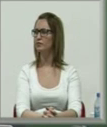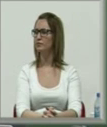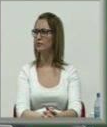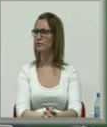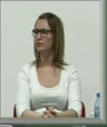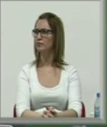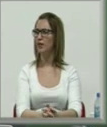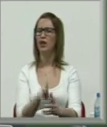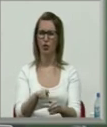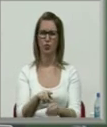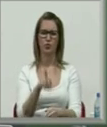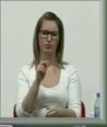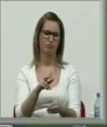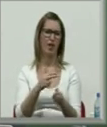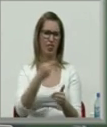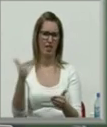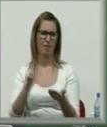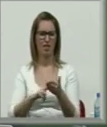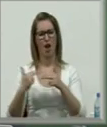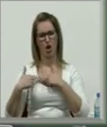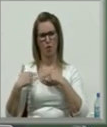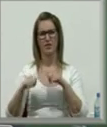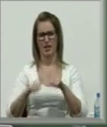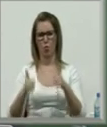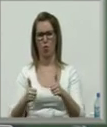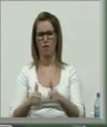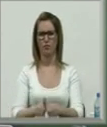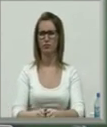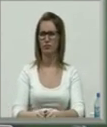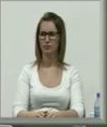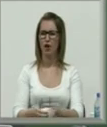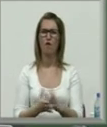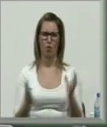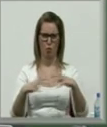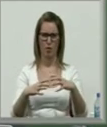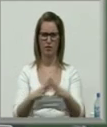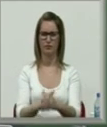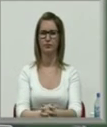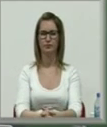no, temat przegadany na Komisji Statutowej, tak naprawdę pomiędzy też klubami.